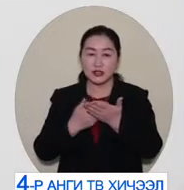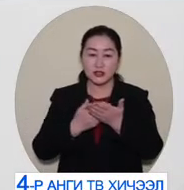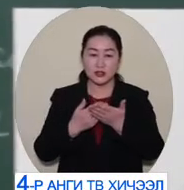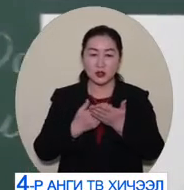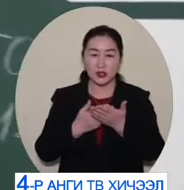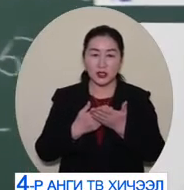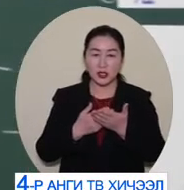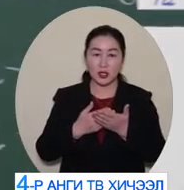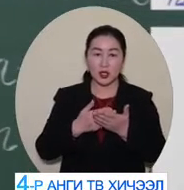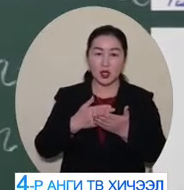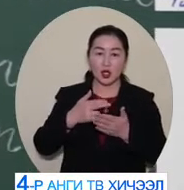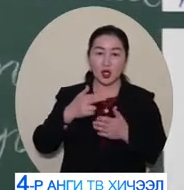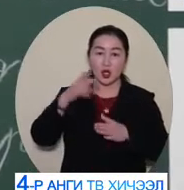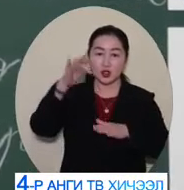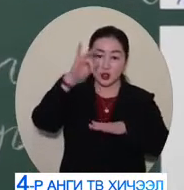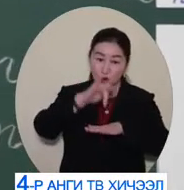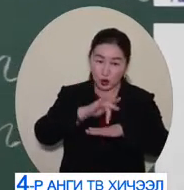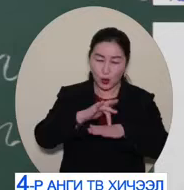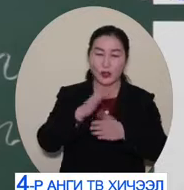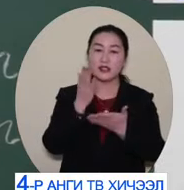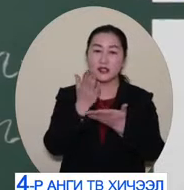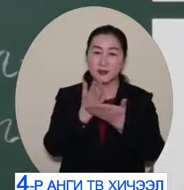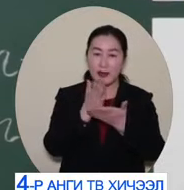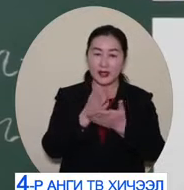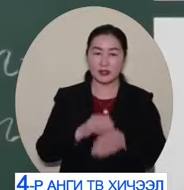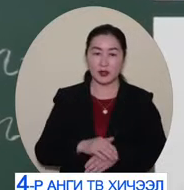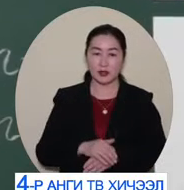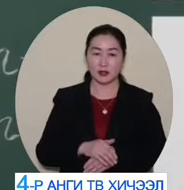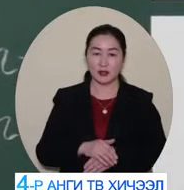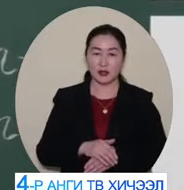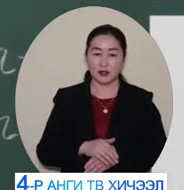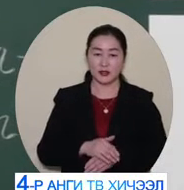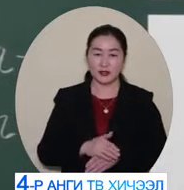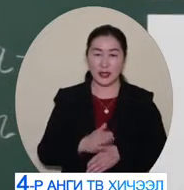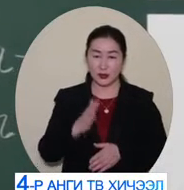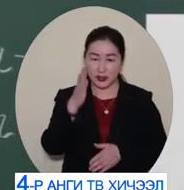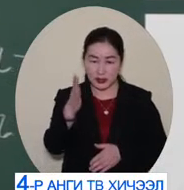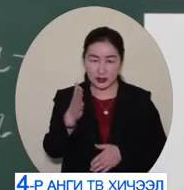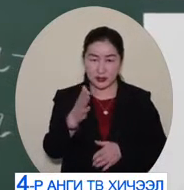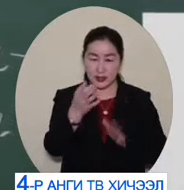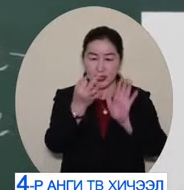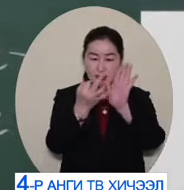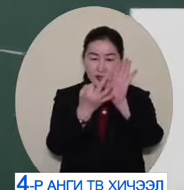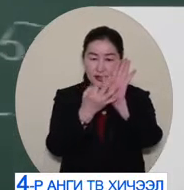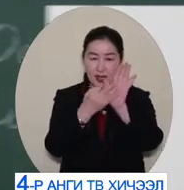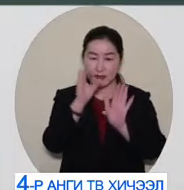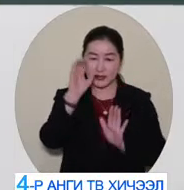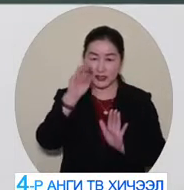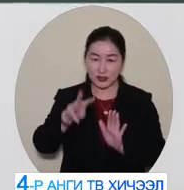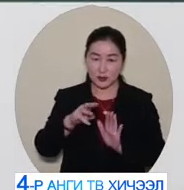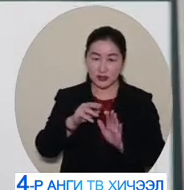зургийнхаа энэ одоо хүүгийн зургдсан зургийн одоо энэ хэсэгт байрлаж байгаа учраас бүгдээрээ